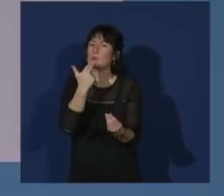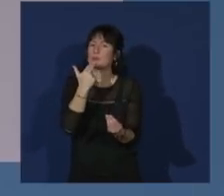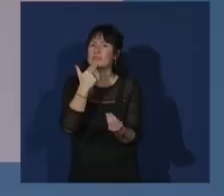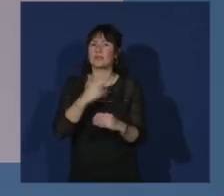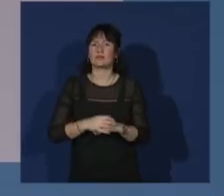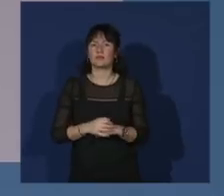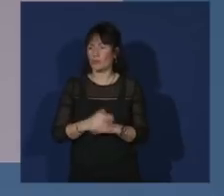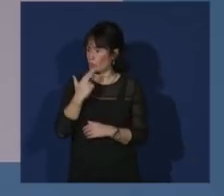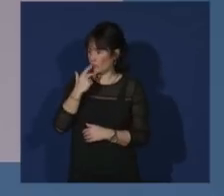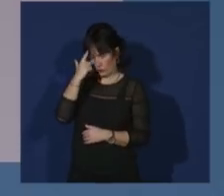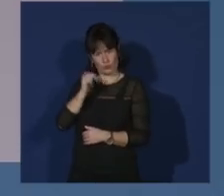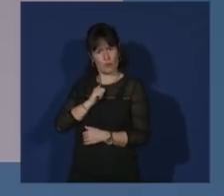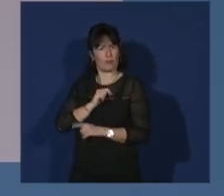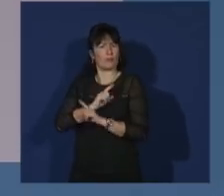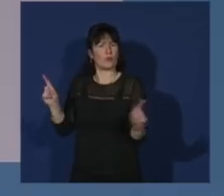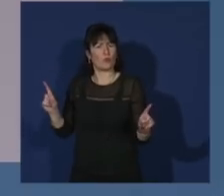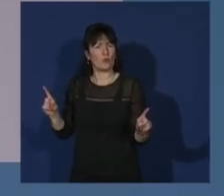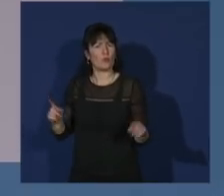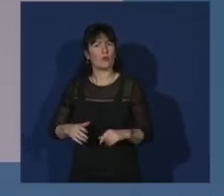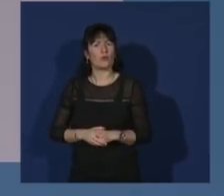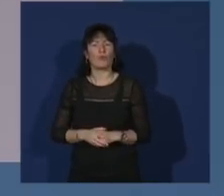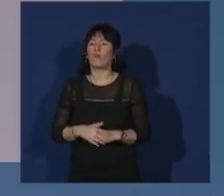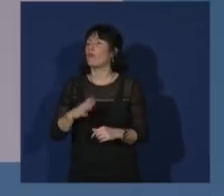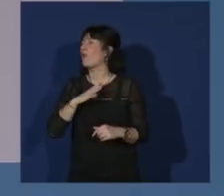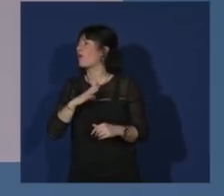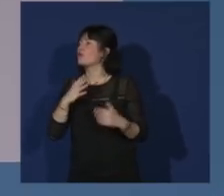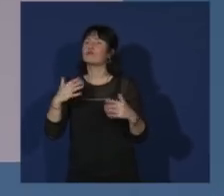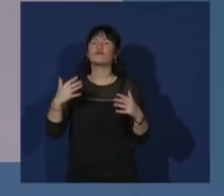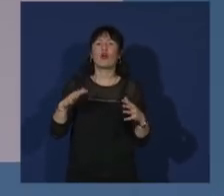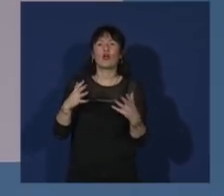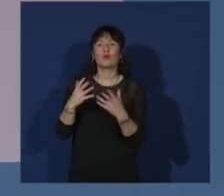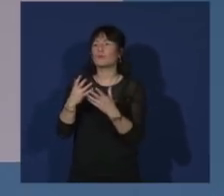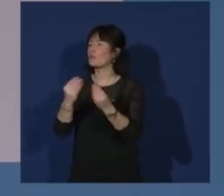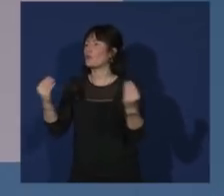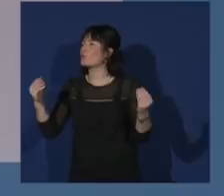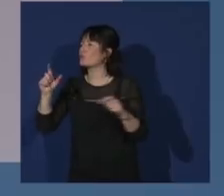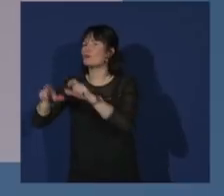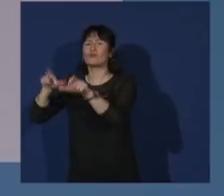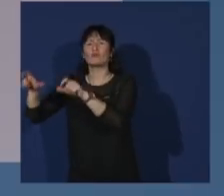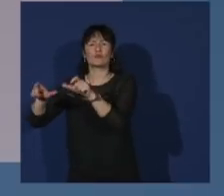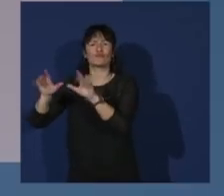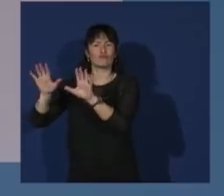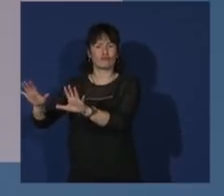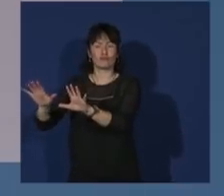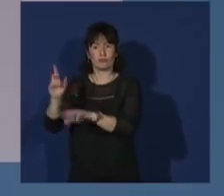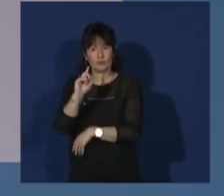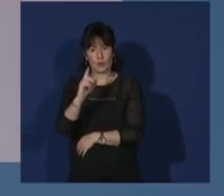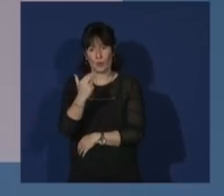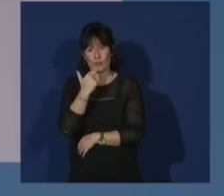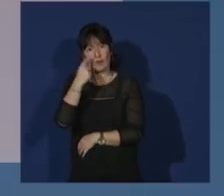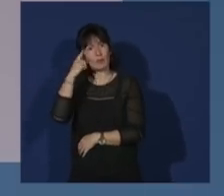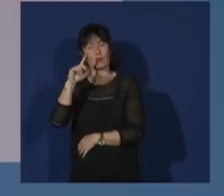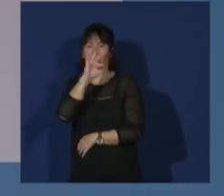à nous-mêmes. Je crois qu'il y a déjà un certain nombre de personnes qui sont sur ce créneau-là. Non, utile au